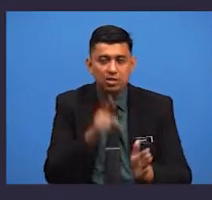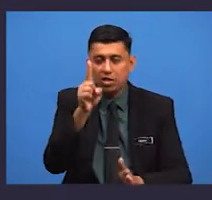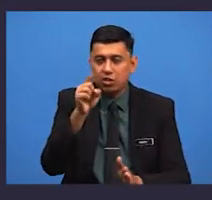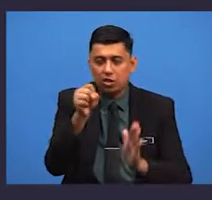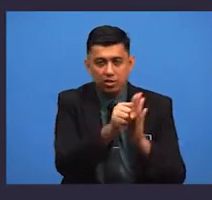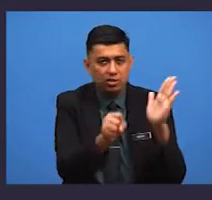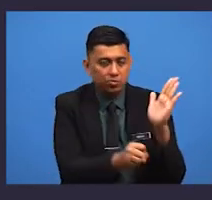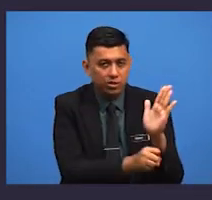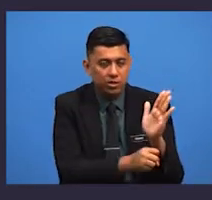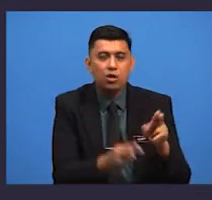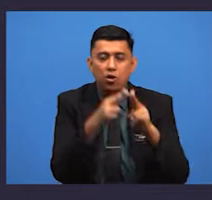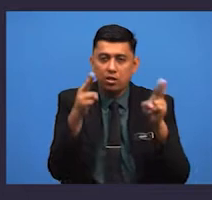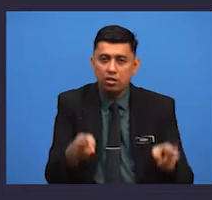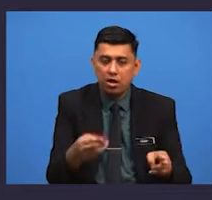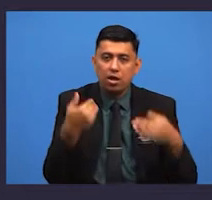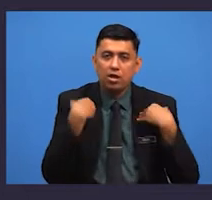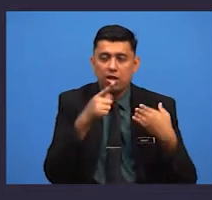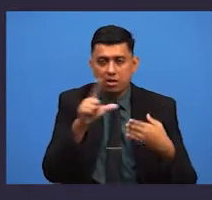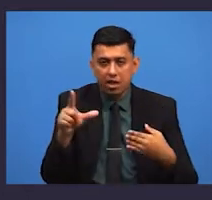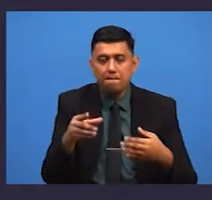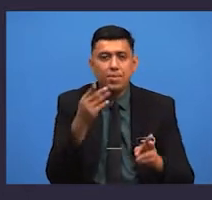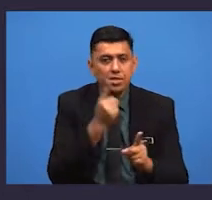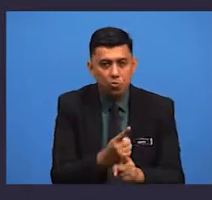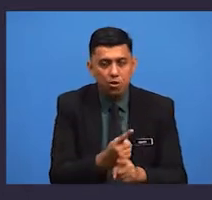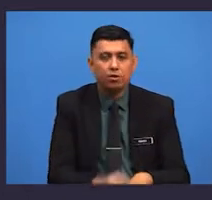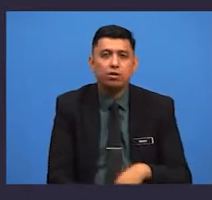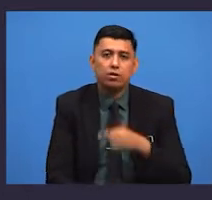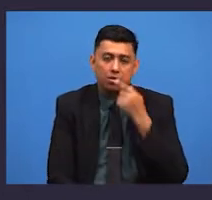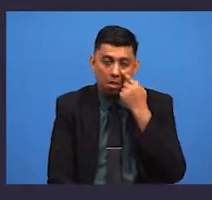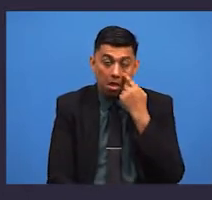selagi satu syarat yang diuji adalah benar.